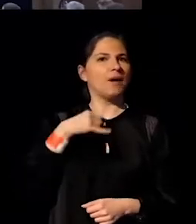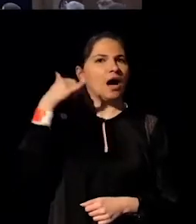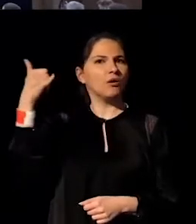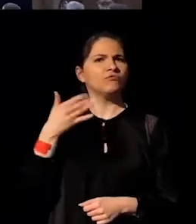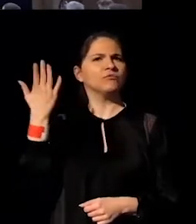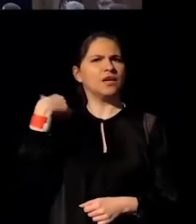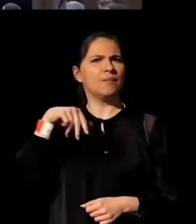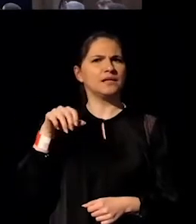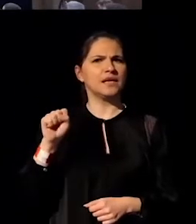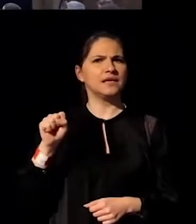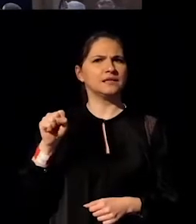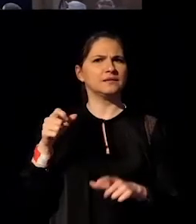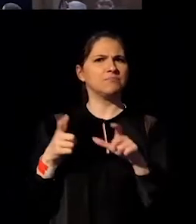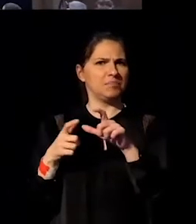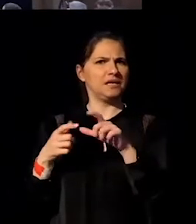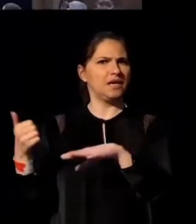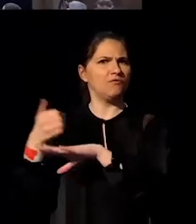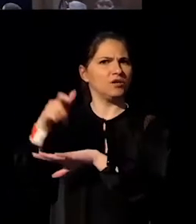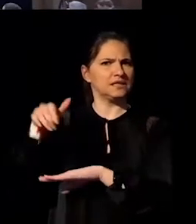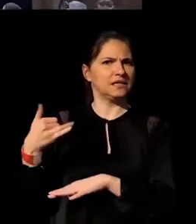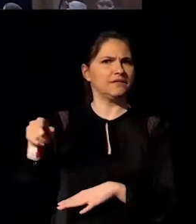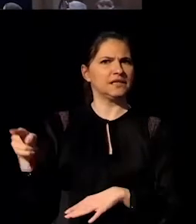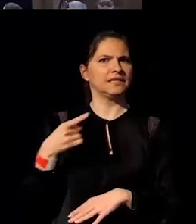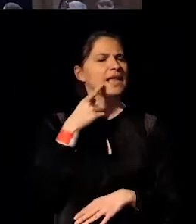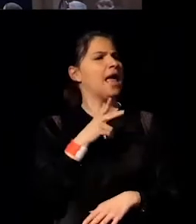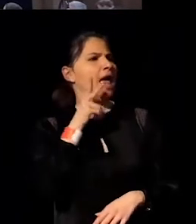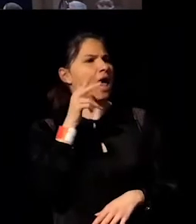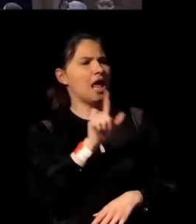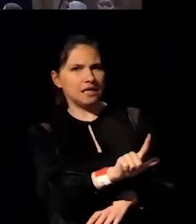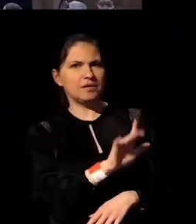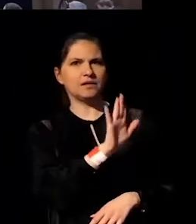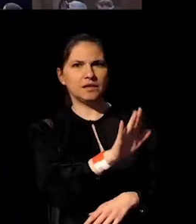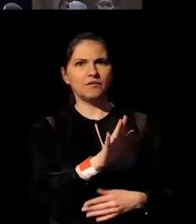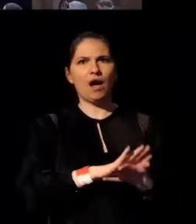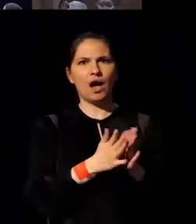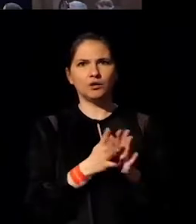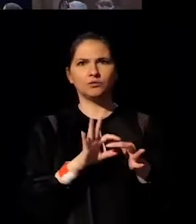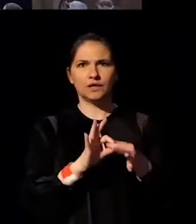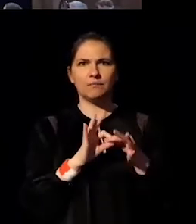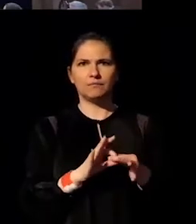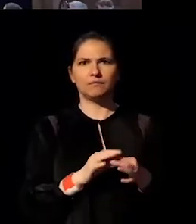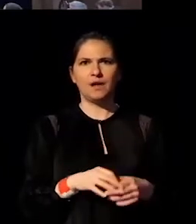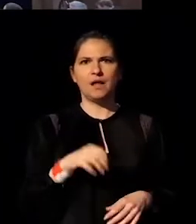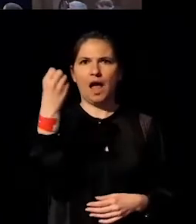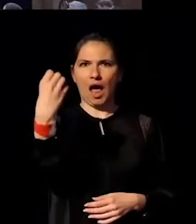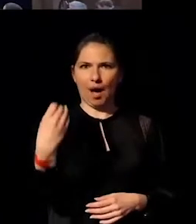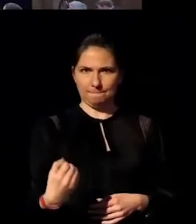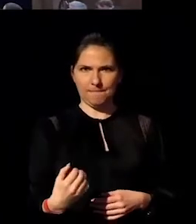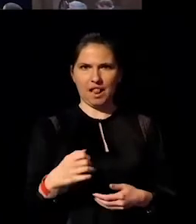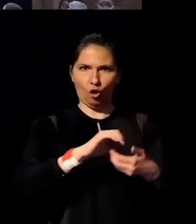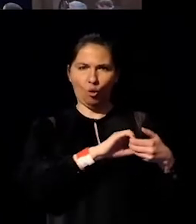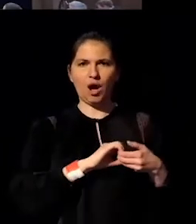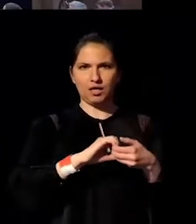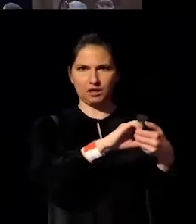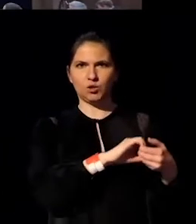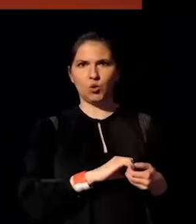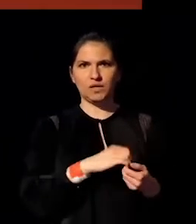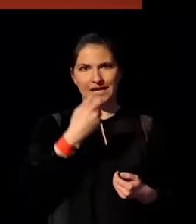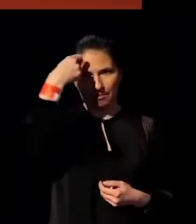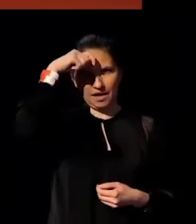damals SPD-Vorsitzender, und hat gesagt, Herr Liebig, die Verhandlungen zur Bildung einer Ampelkoalition in Berlin sind